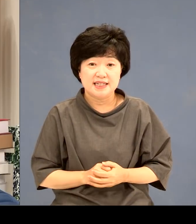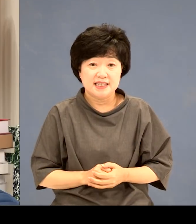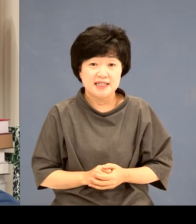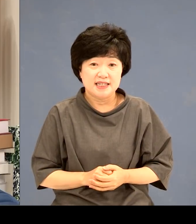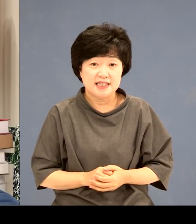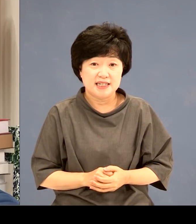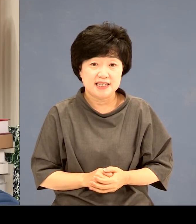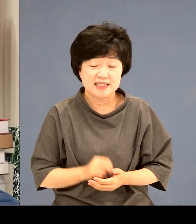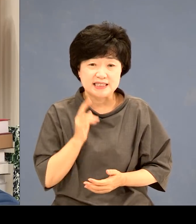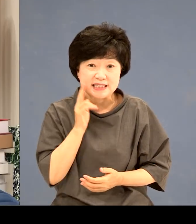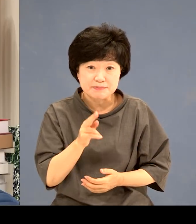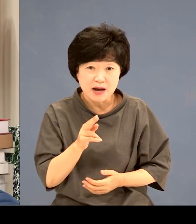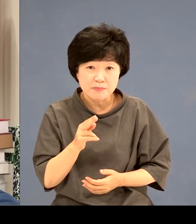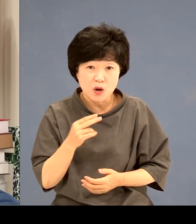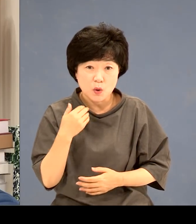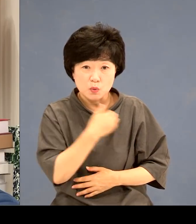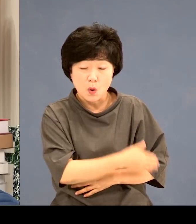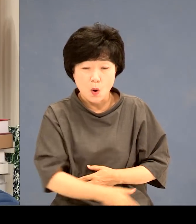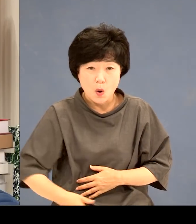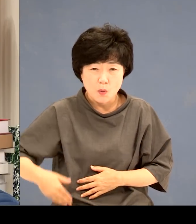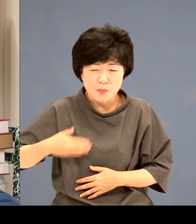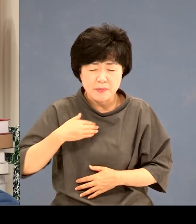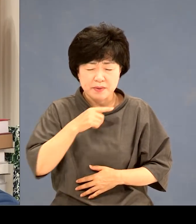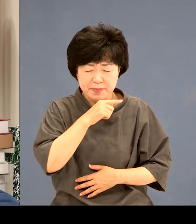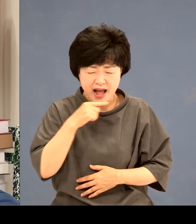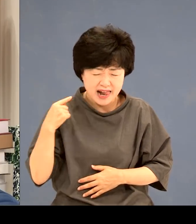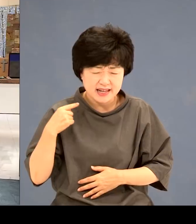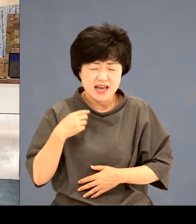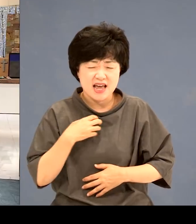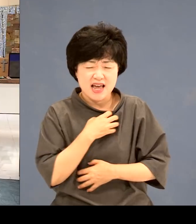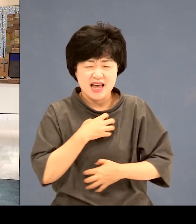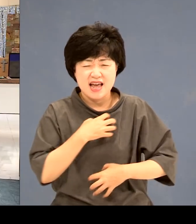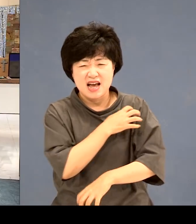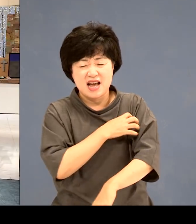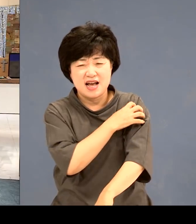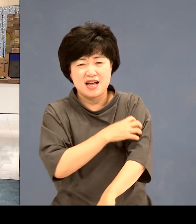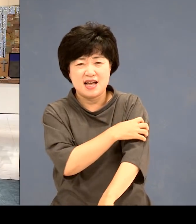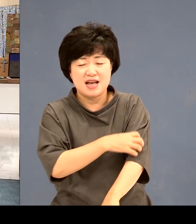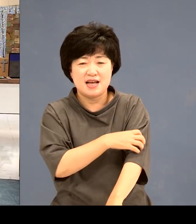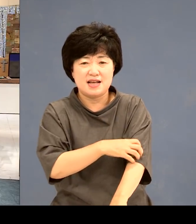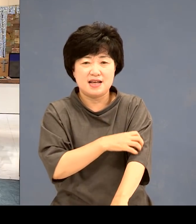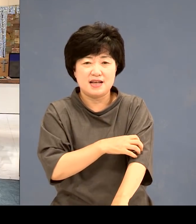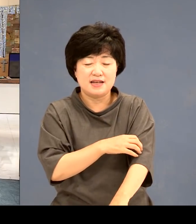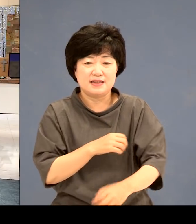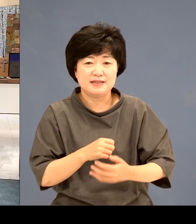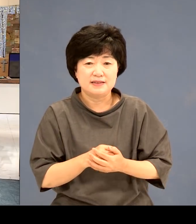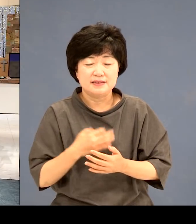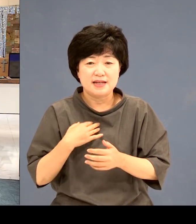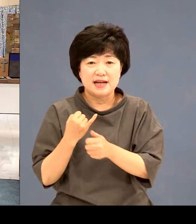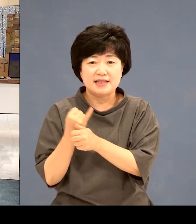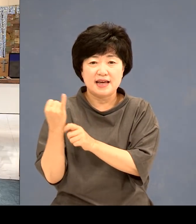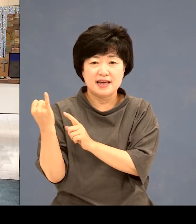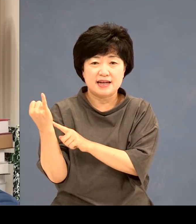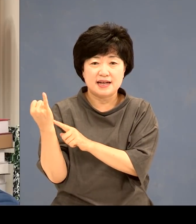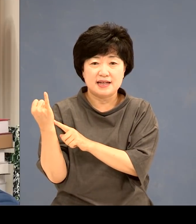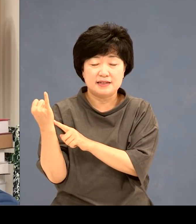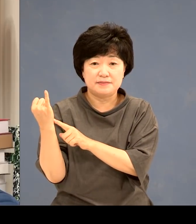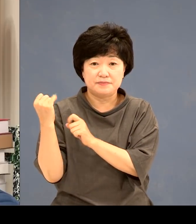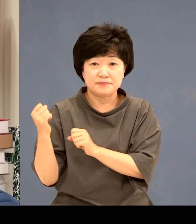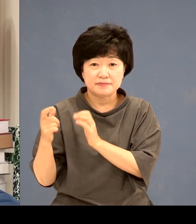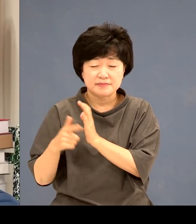좀 이렇게 심하면 이제 온 몸이 이제 벌겋죠. 몸이 벌게서 사실은